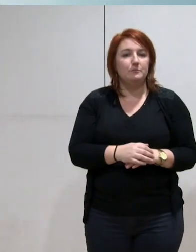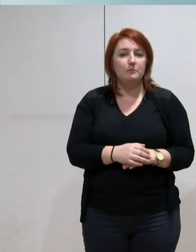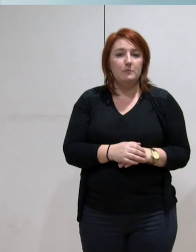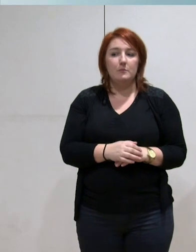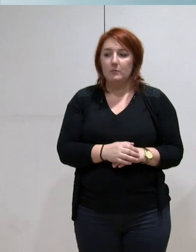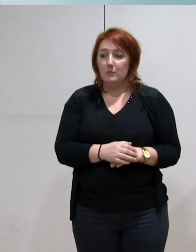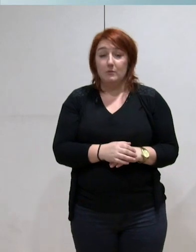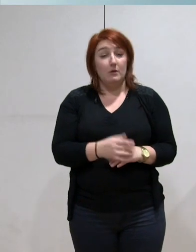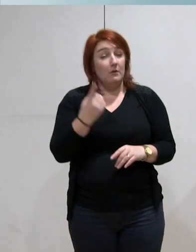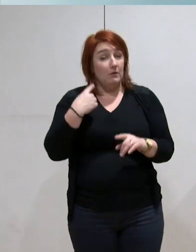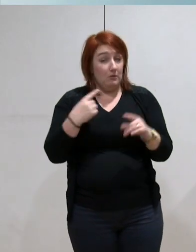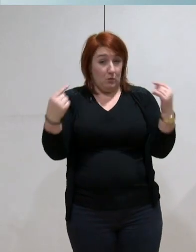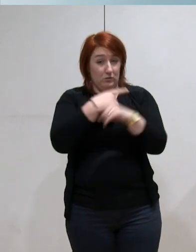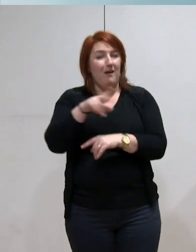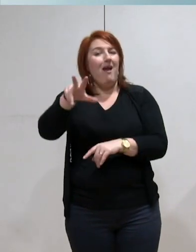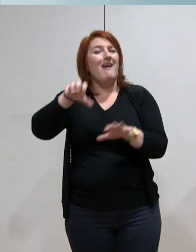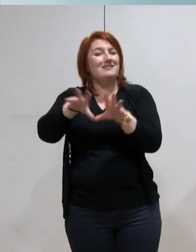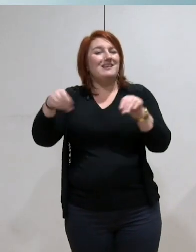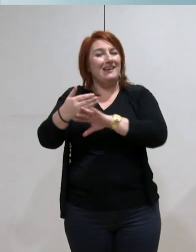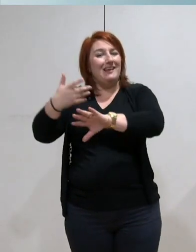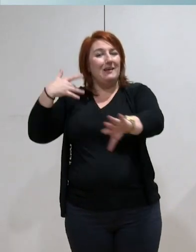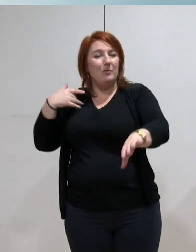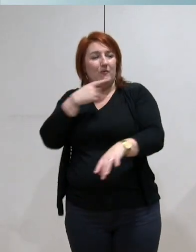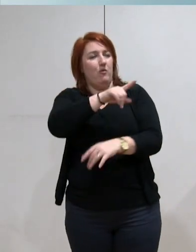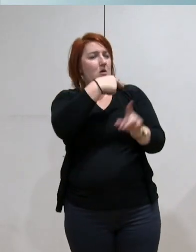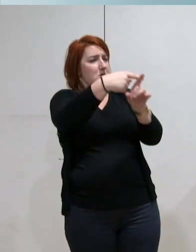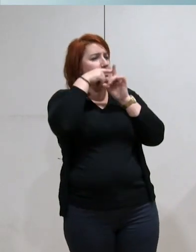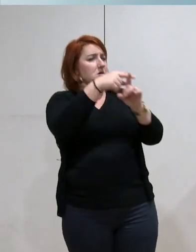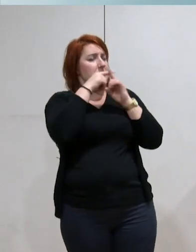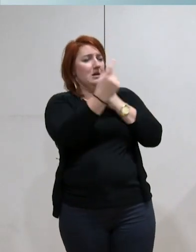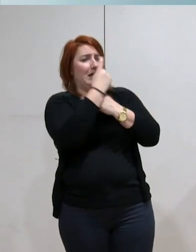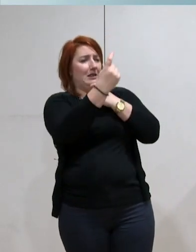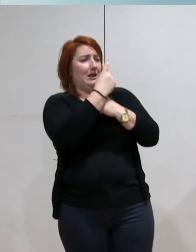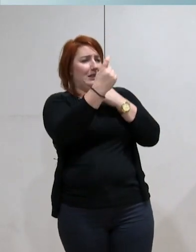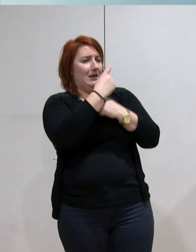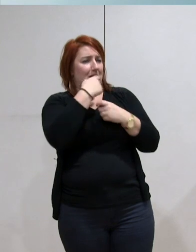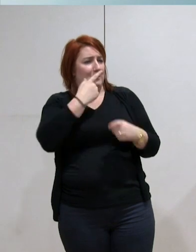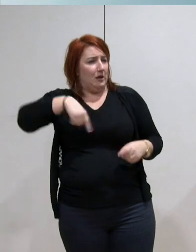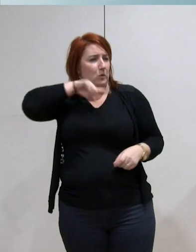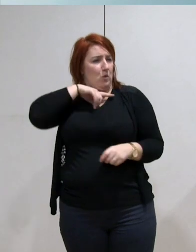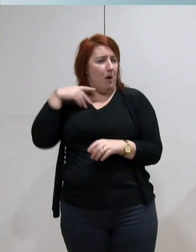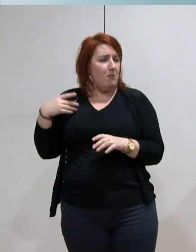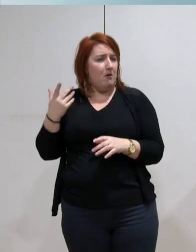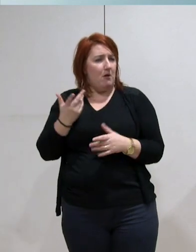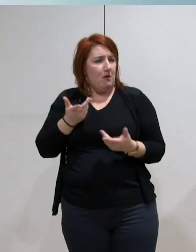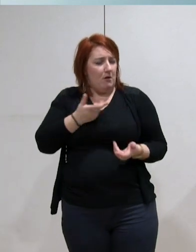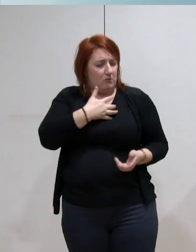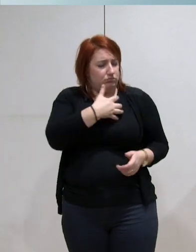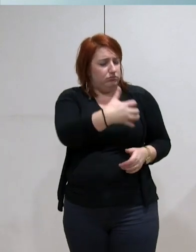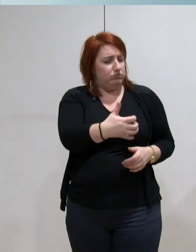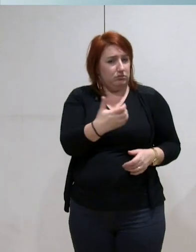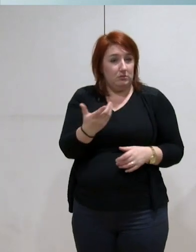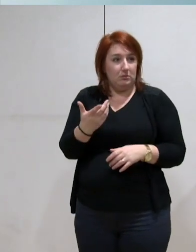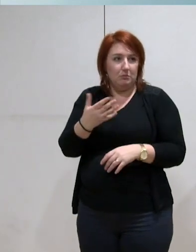précédent la cagnotte constituée sur le dos des grenoblois cette présentation évite de répondre à la question Monsieur le